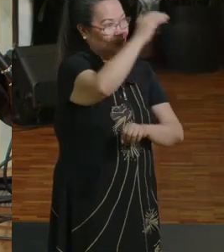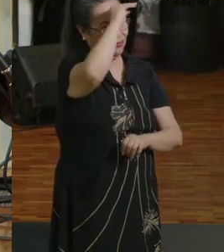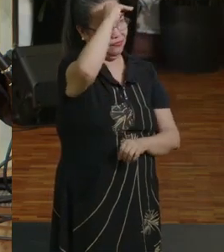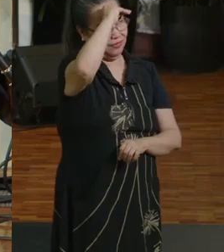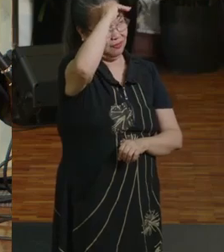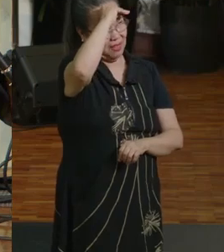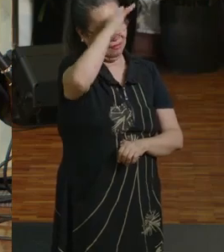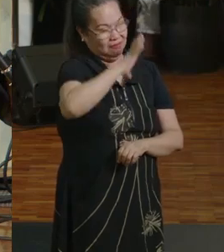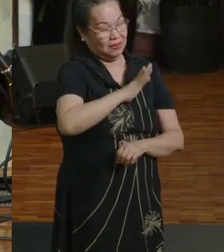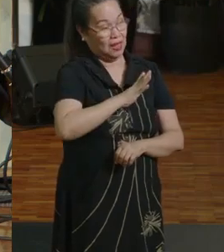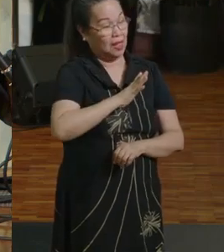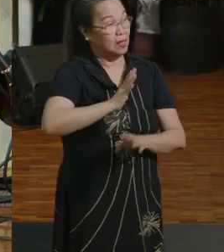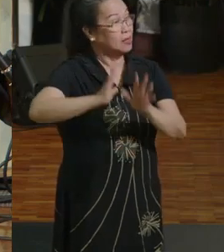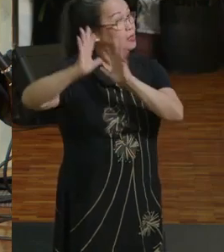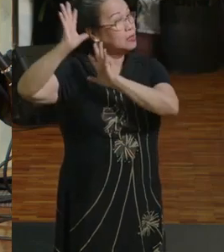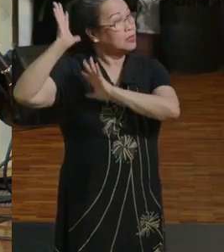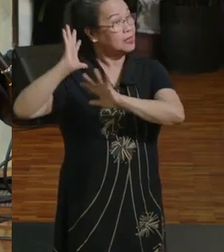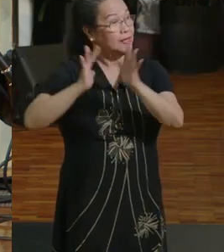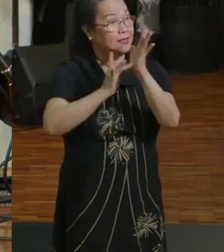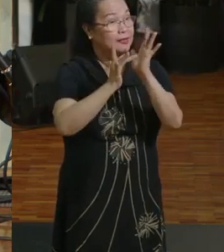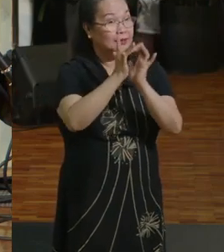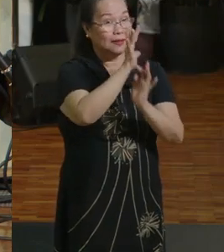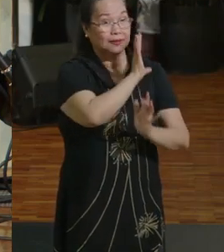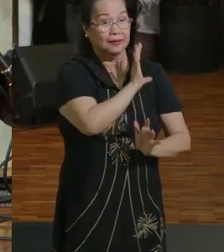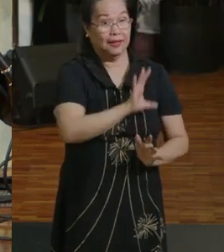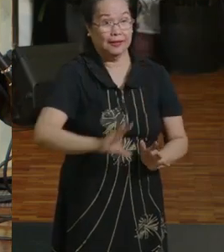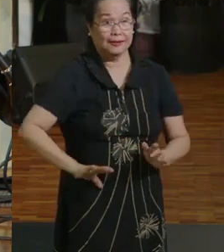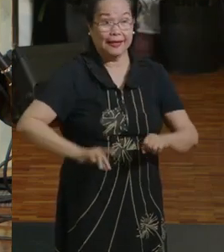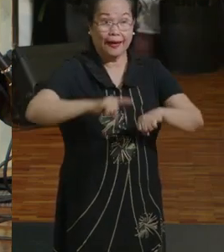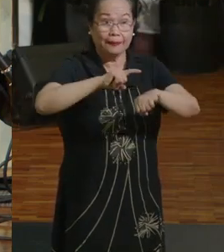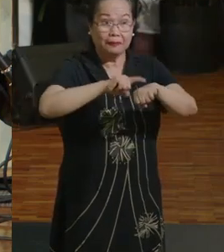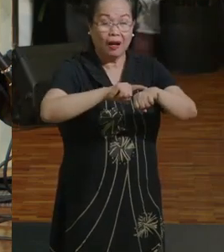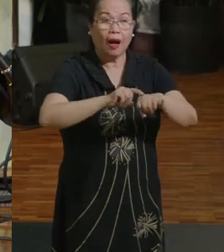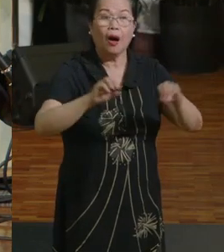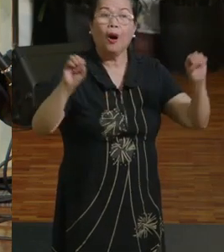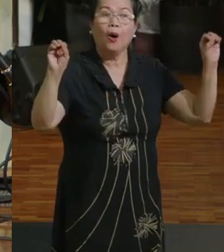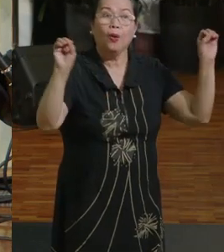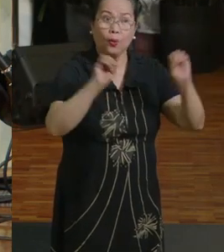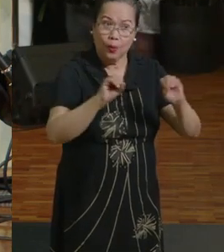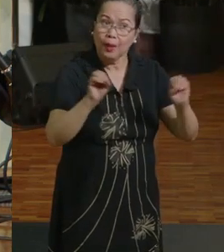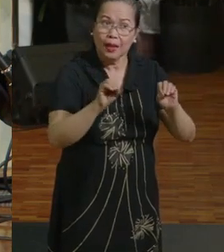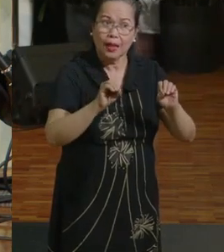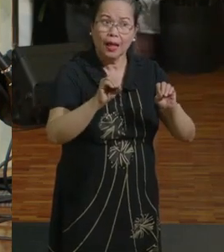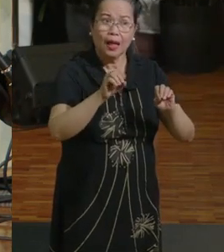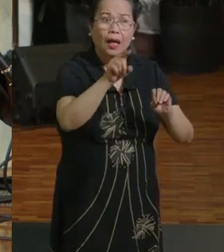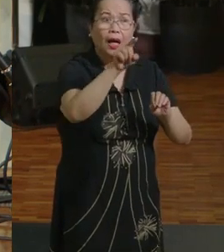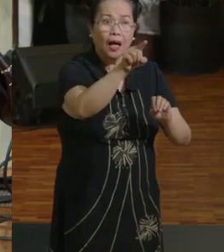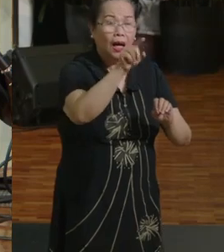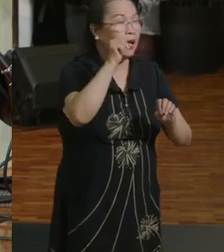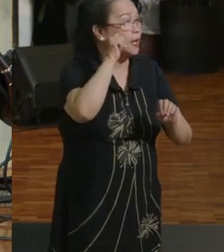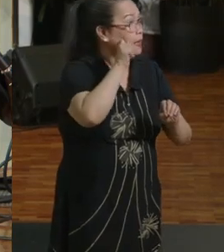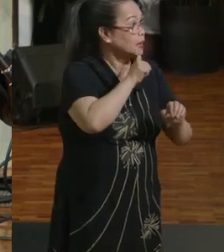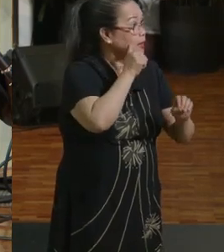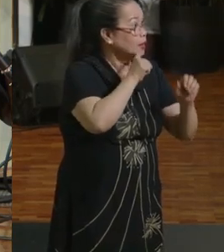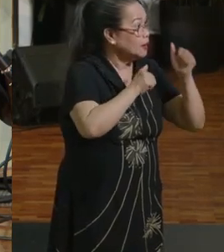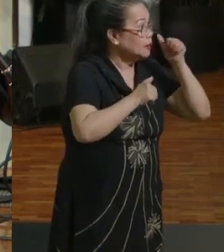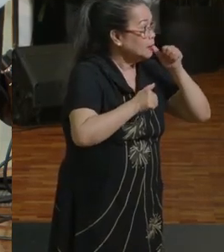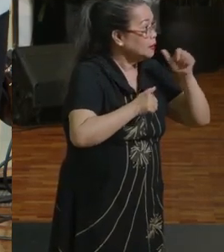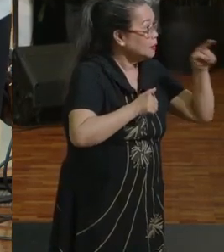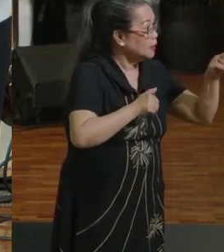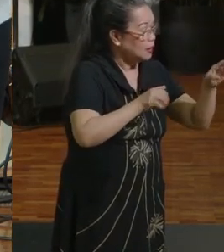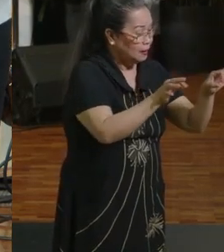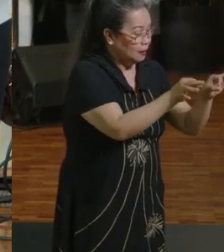lalaki. Nung panahon ni Kristo Jesus, walang halaga ang isang babaeng